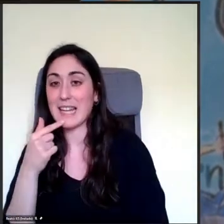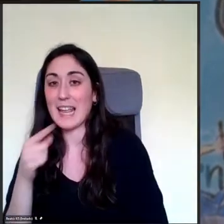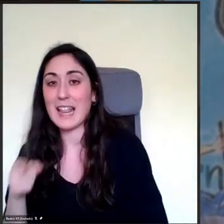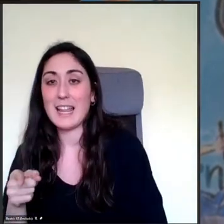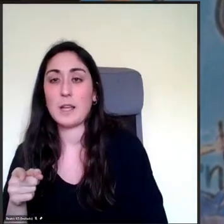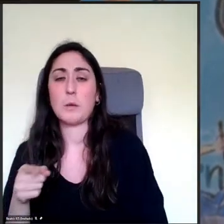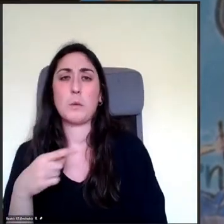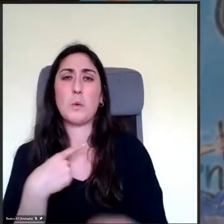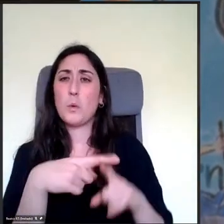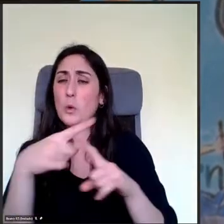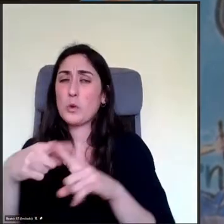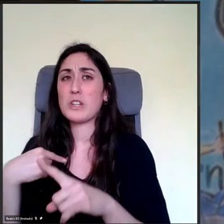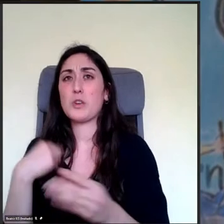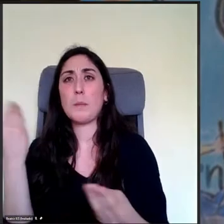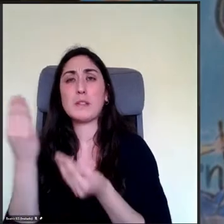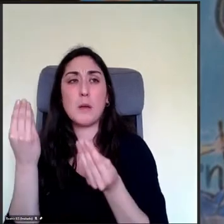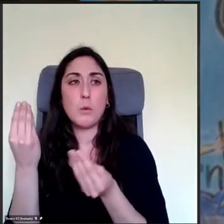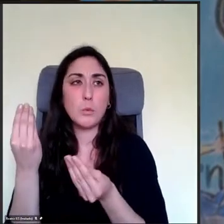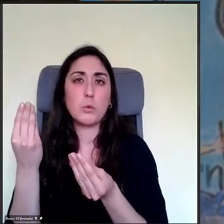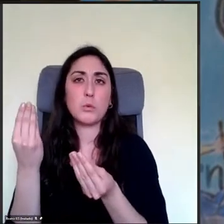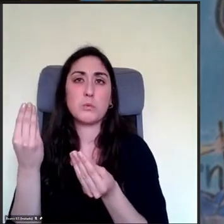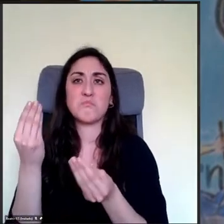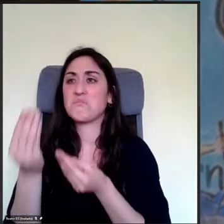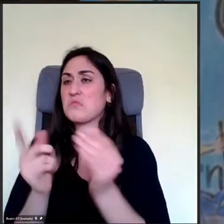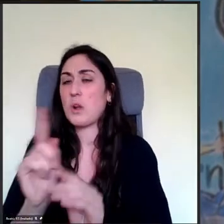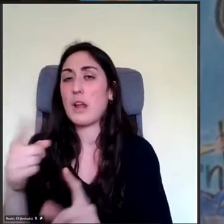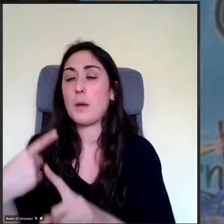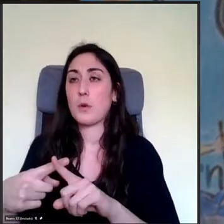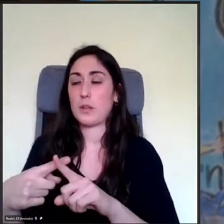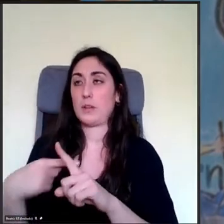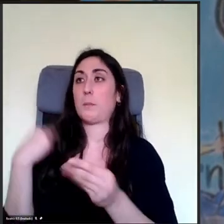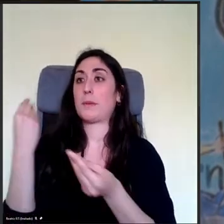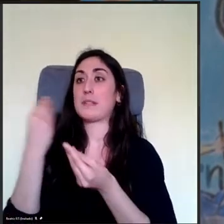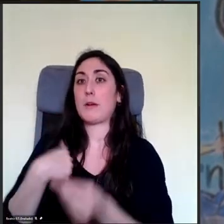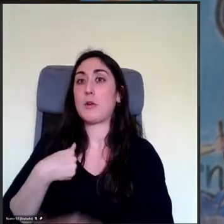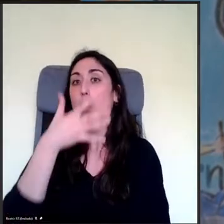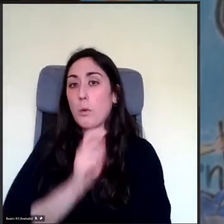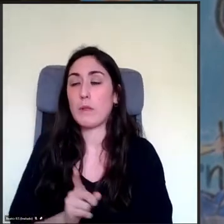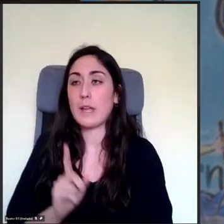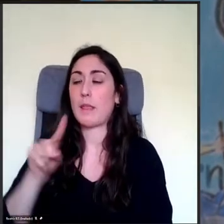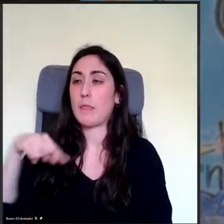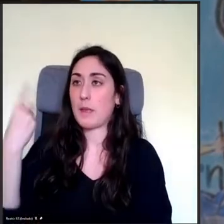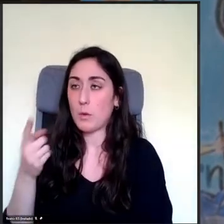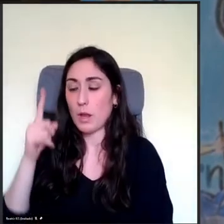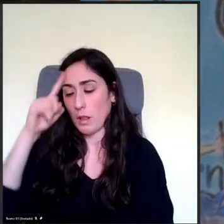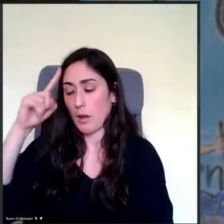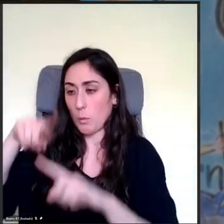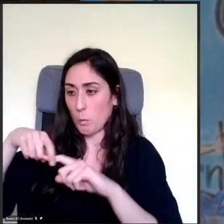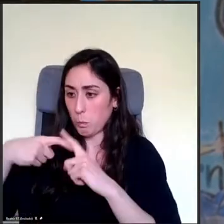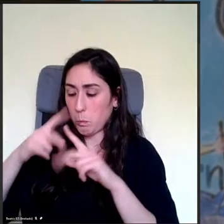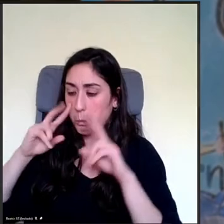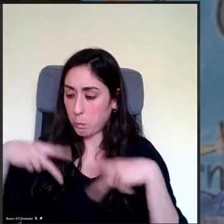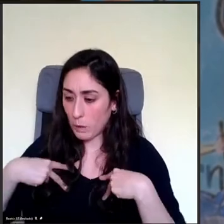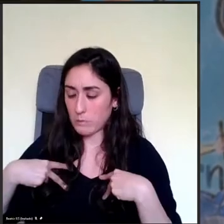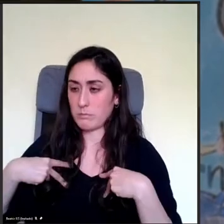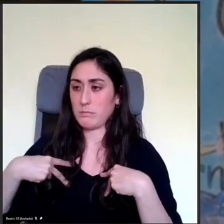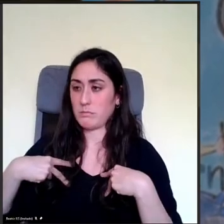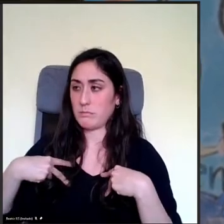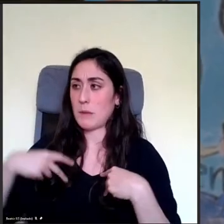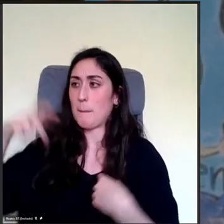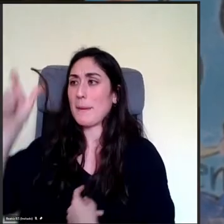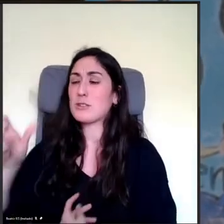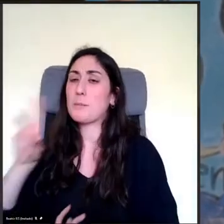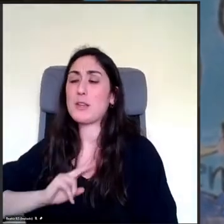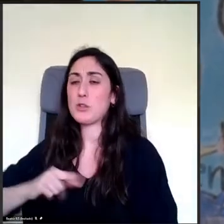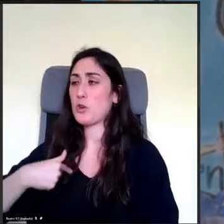pensava que no les podia fer i quan ella ho havia analitzat, diu, En cap moment m'han dit que no pugui, però és que